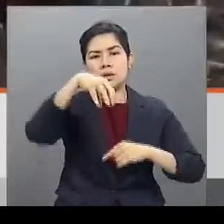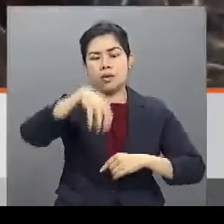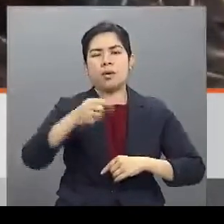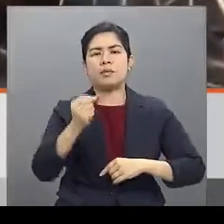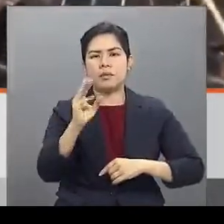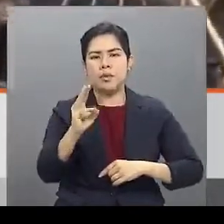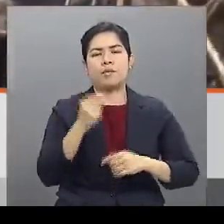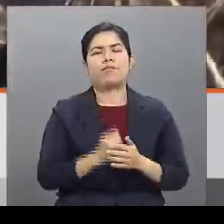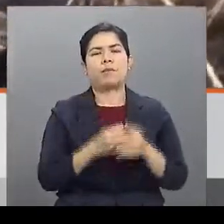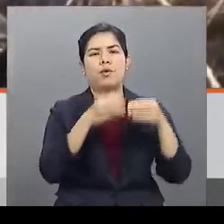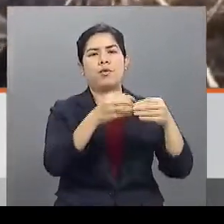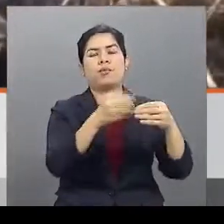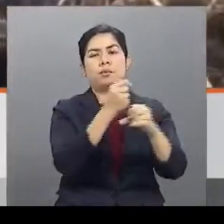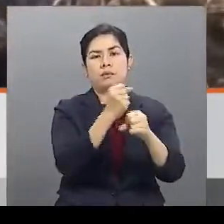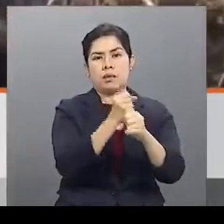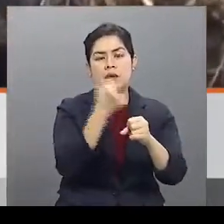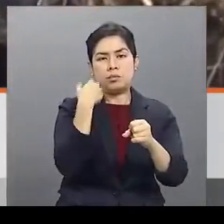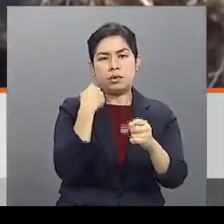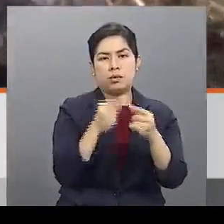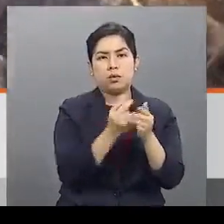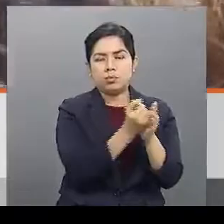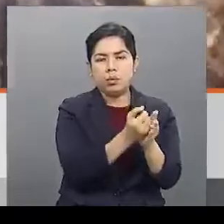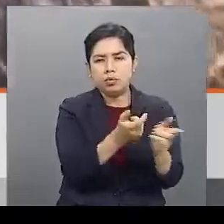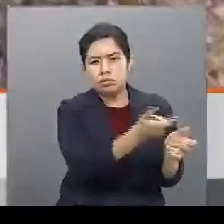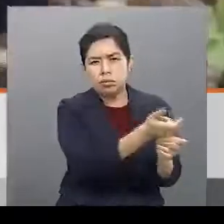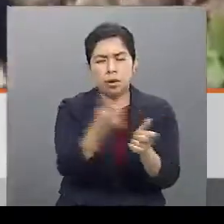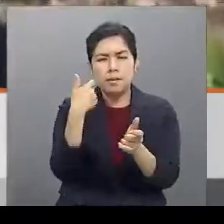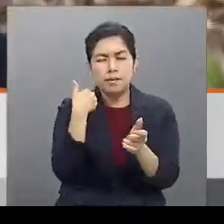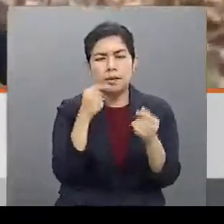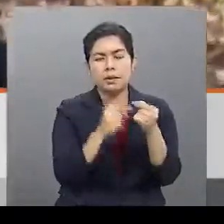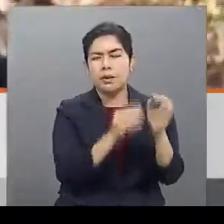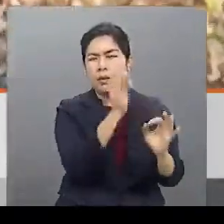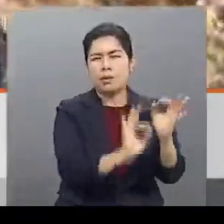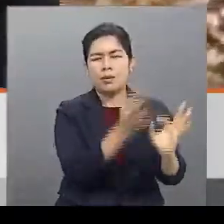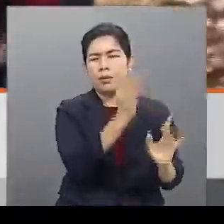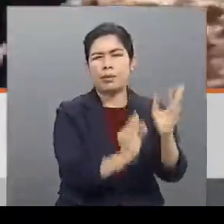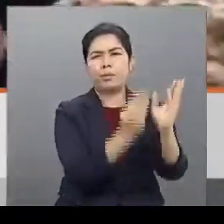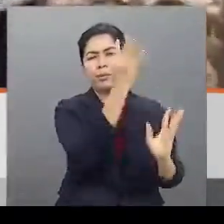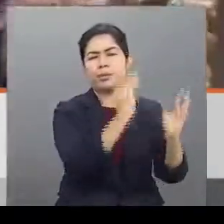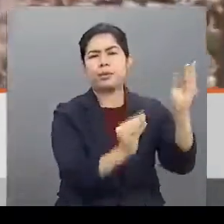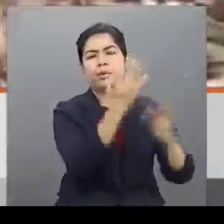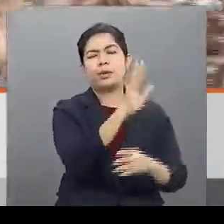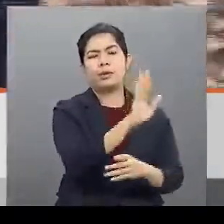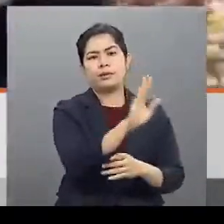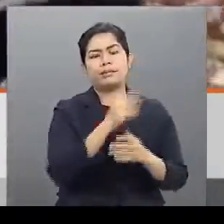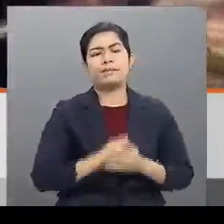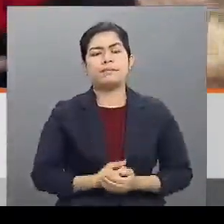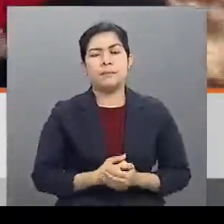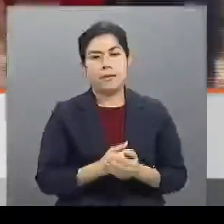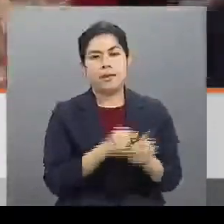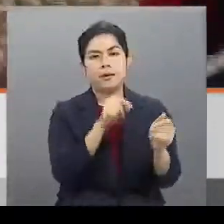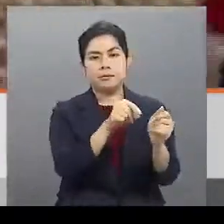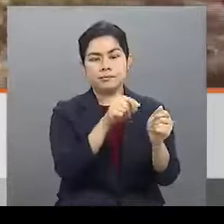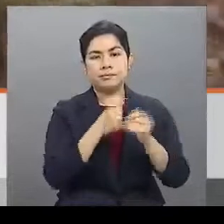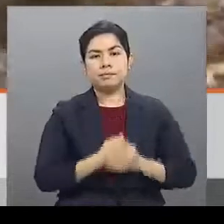ไฟในบริเวณทิศใต้ทุ่งป่าแขมในพื้นที่ป่าโครงการพัฒนาพื้นที่ป่าขุนแม่กวงบ้านป่าสักงามหมู่1ตำบ